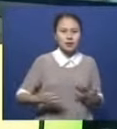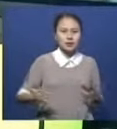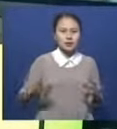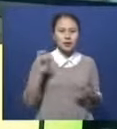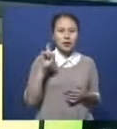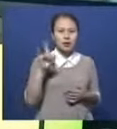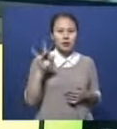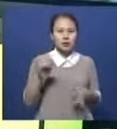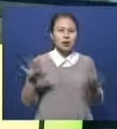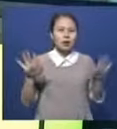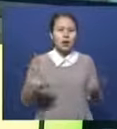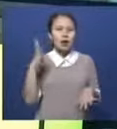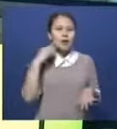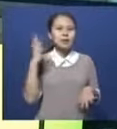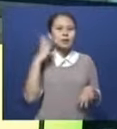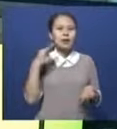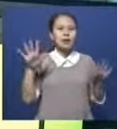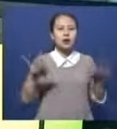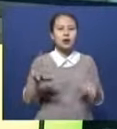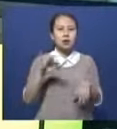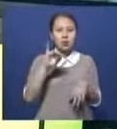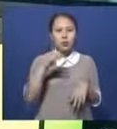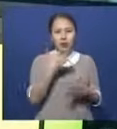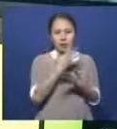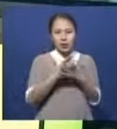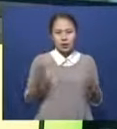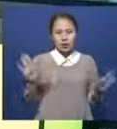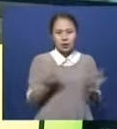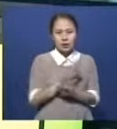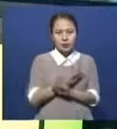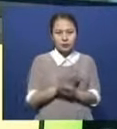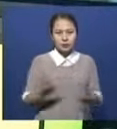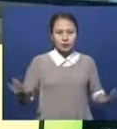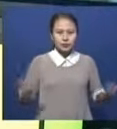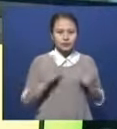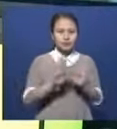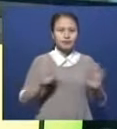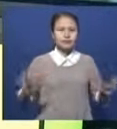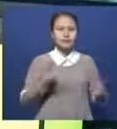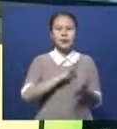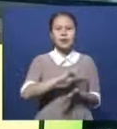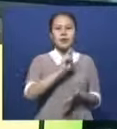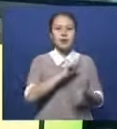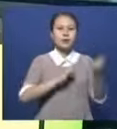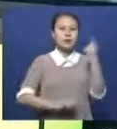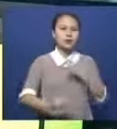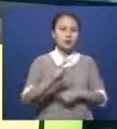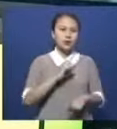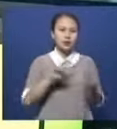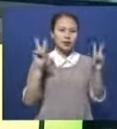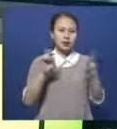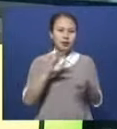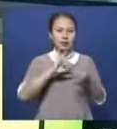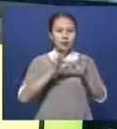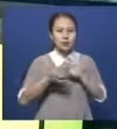өнер сарқыншақтарын Алматыдағы Ықылас атындағы ұлттық музыкалық аспаптар мұражайының ғылыми қызметкерлері қайта қалпына келтіруде.